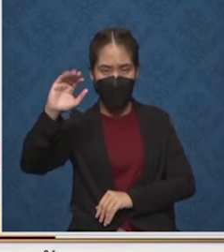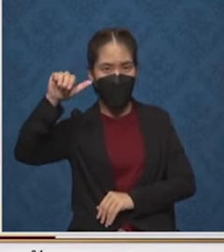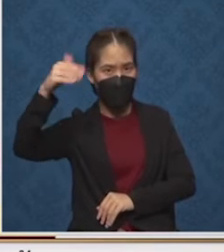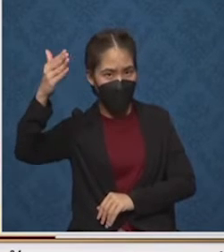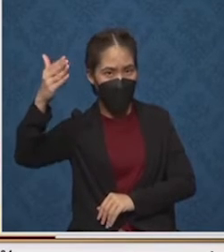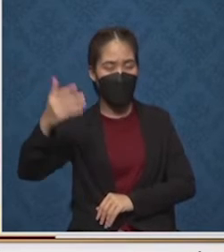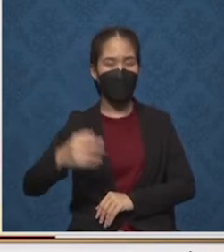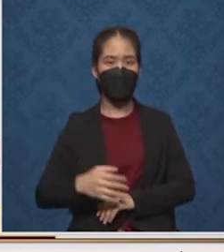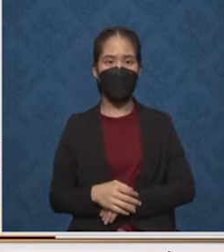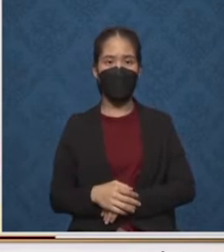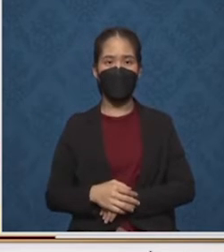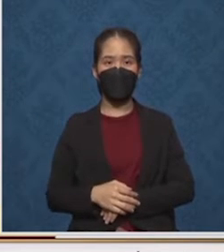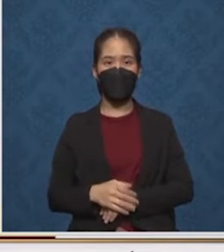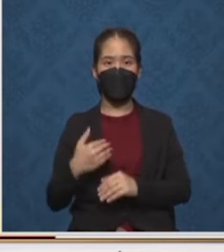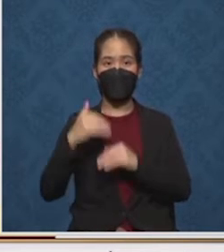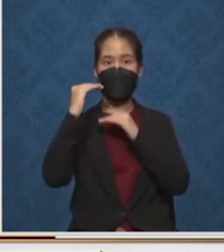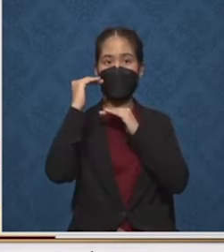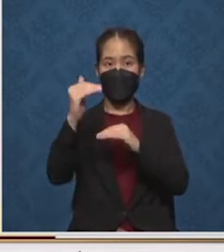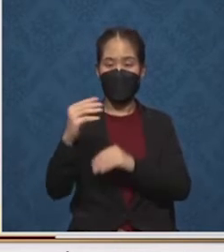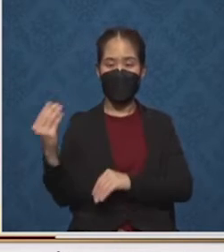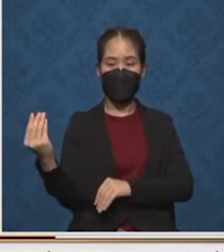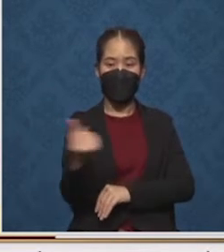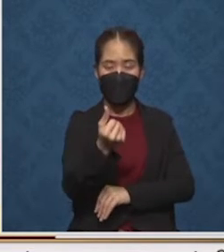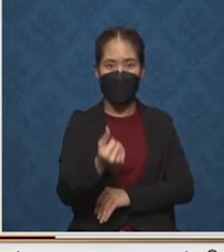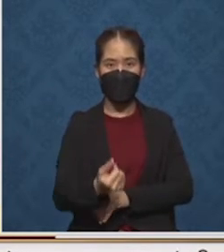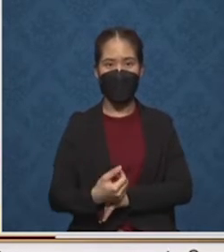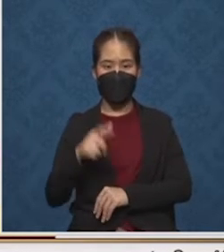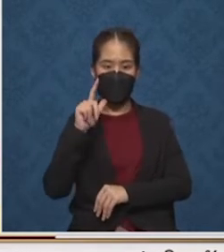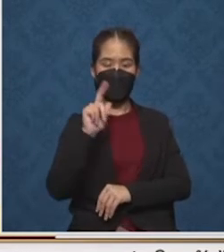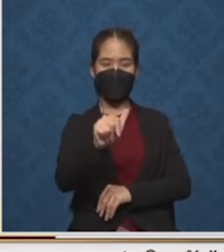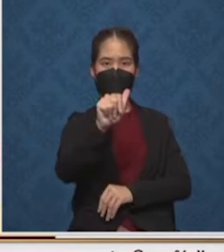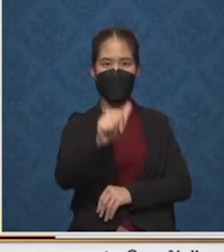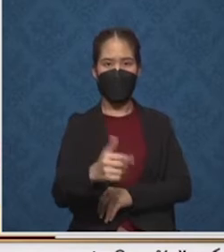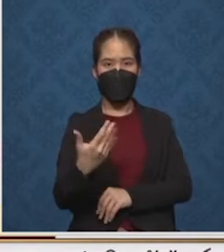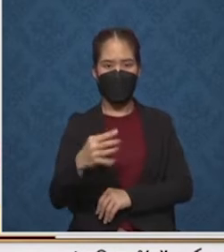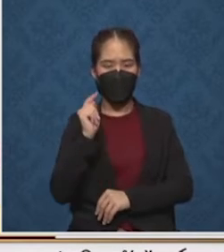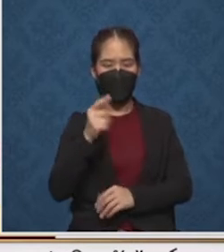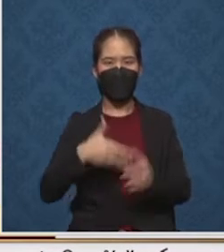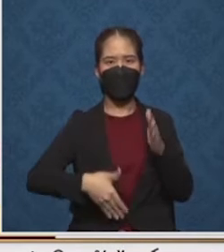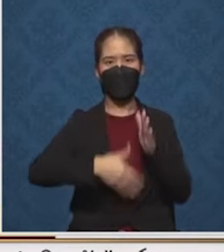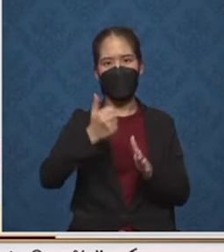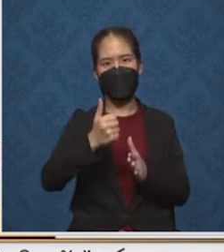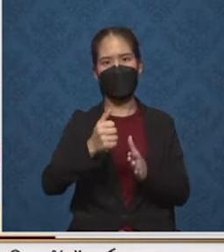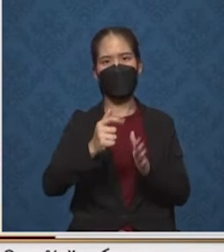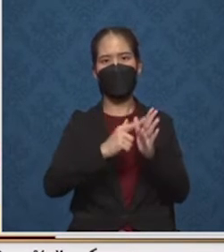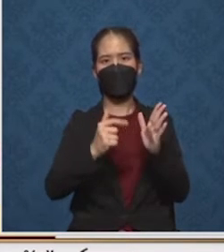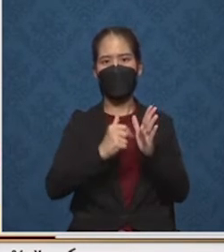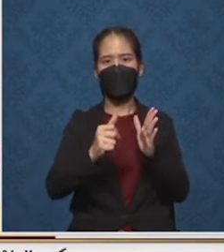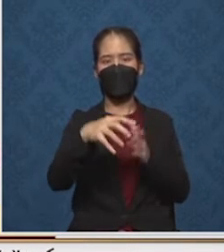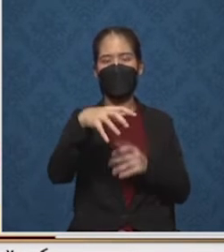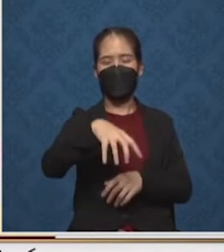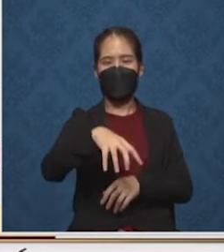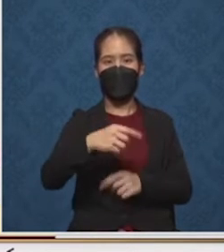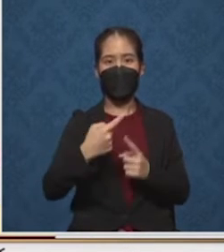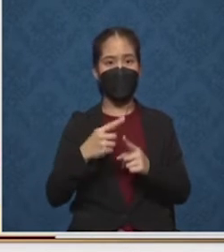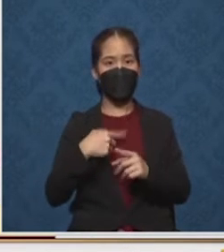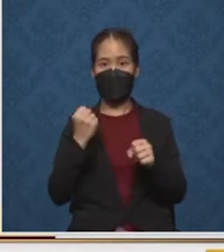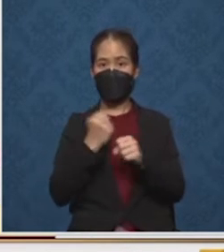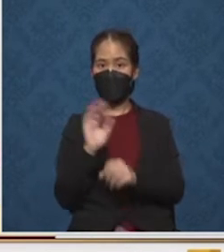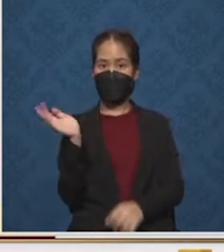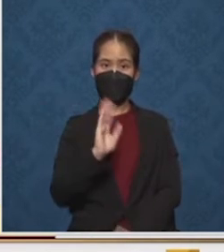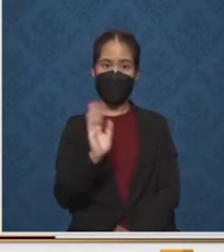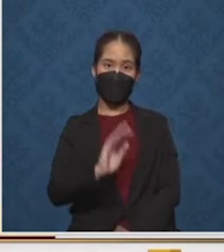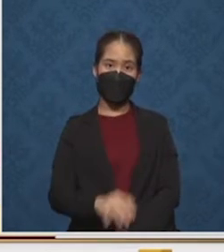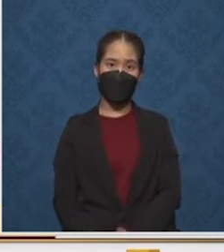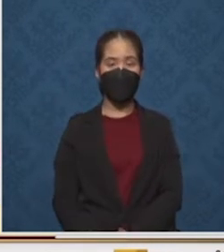ก็คือกำหนดความไวและความจำเพาะใหม่และผ่านองค์การอนามัยโลกแต่ไม่ทำครับอนุทิน